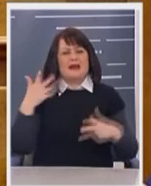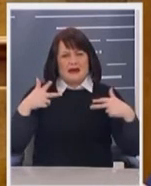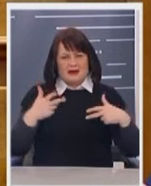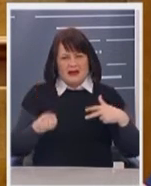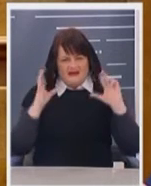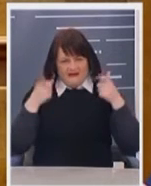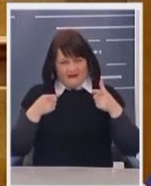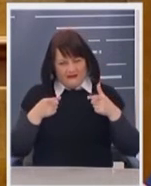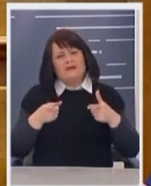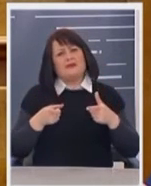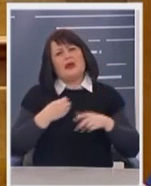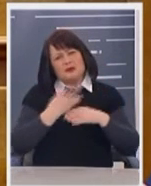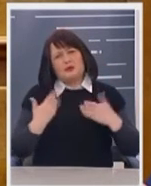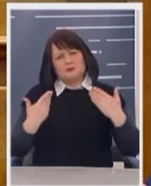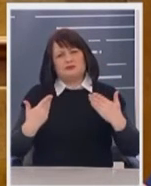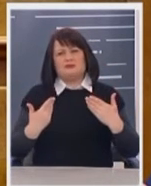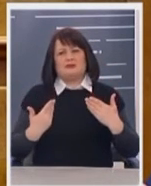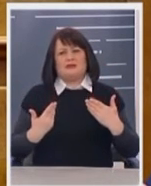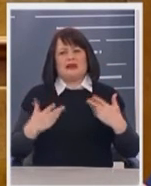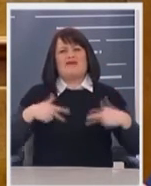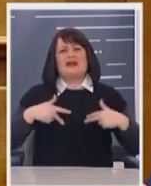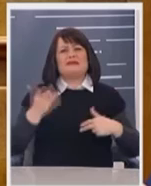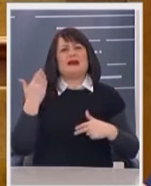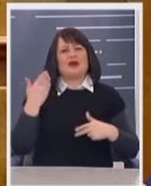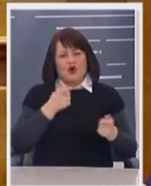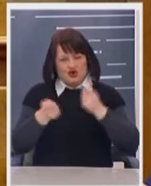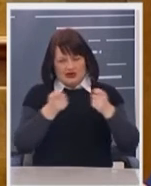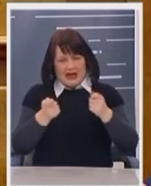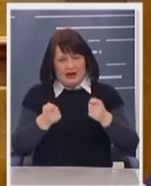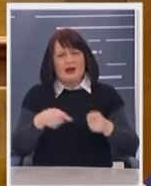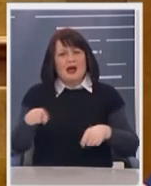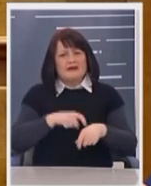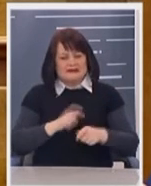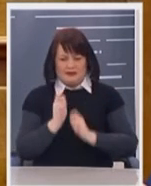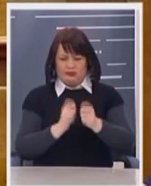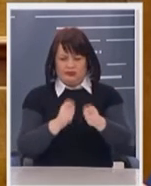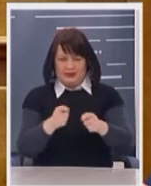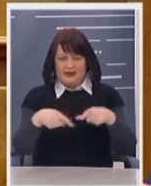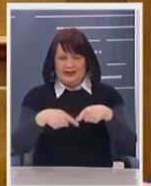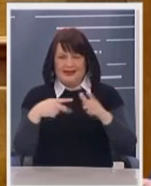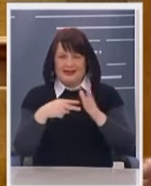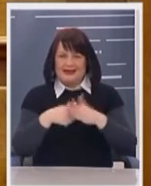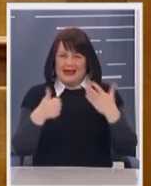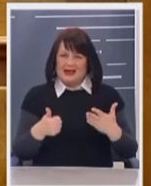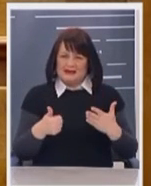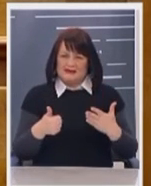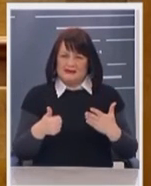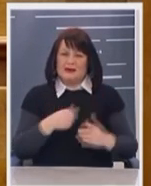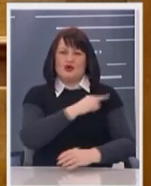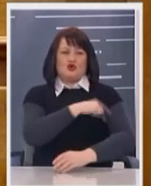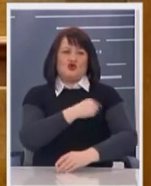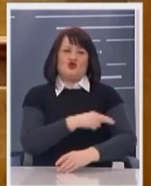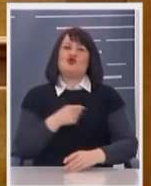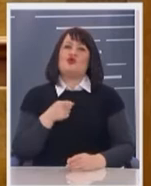κυβερνήσεων αποπληρώνονται κανονικά. Και το Δεκέμβρη του 2016 τα νοσοκομεία